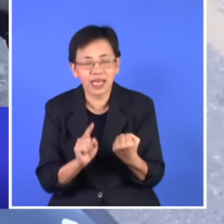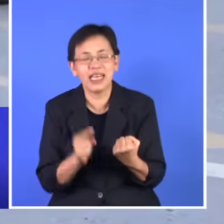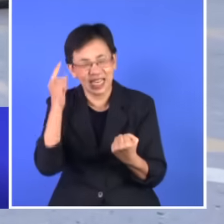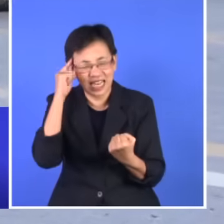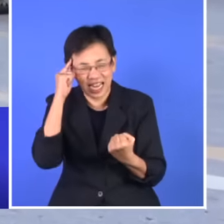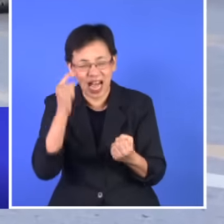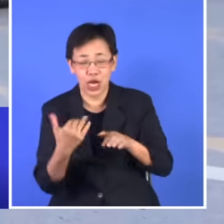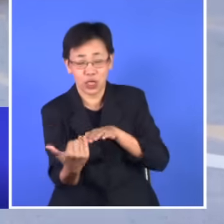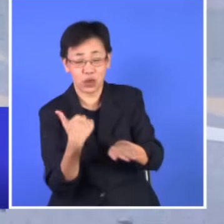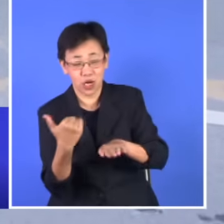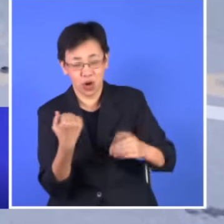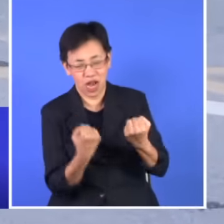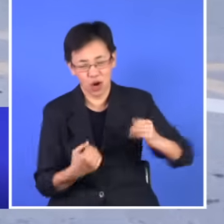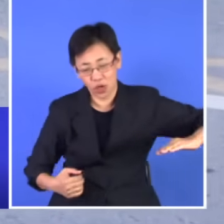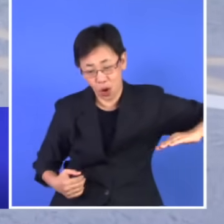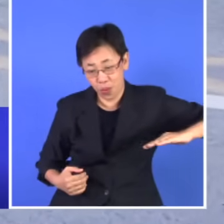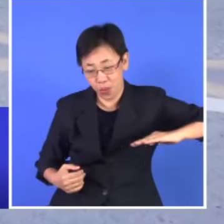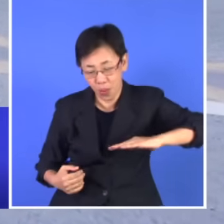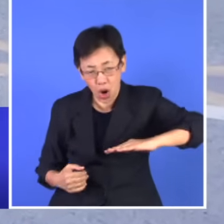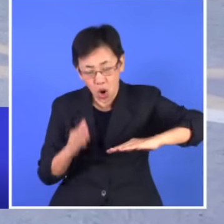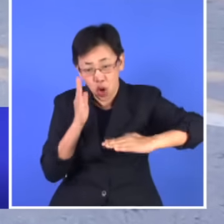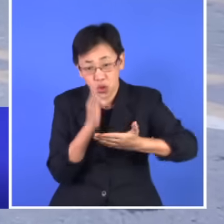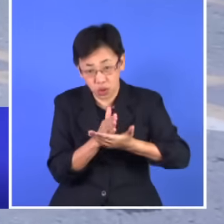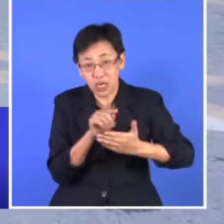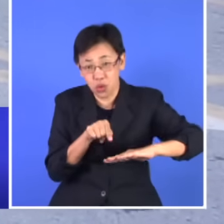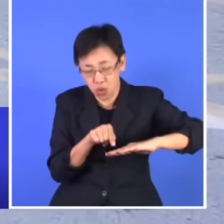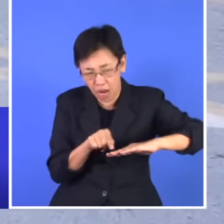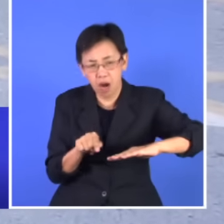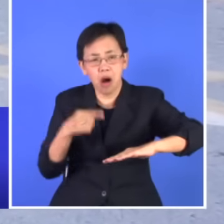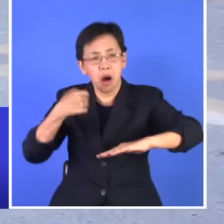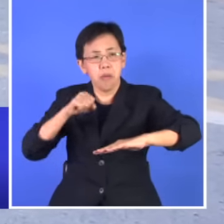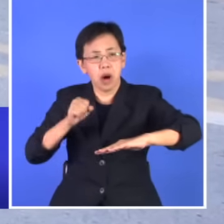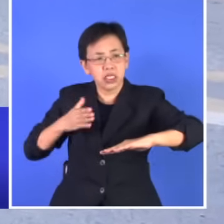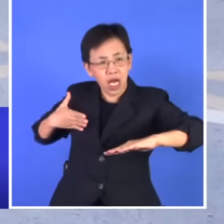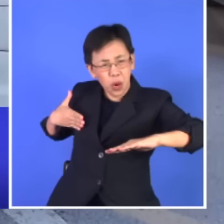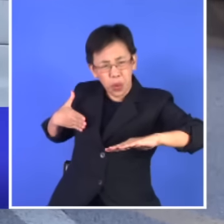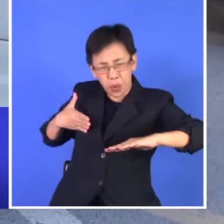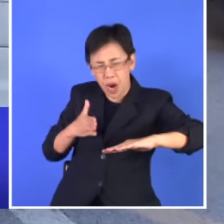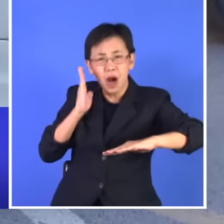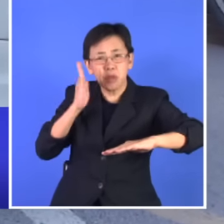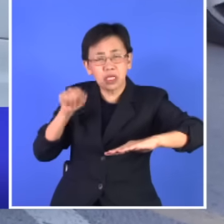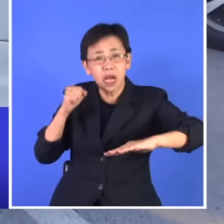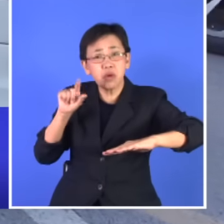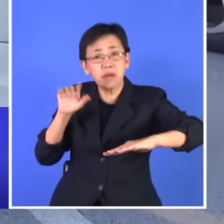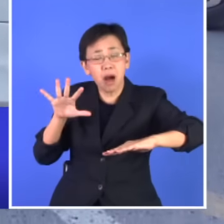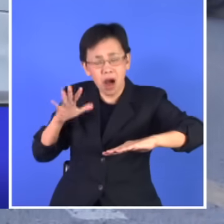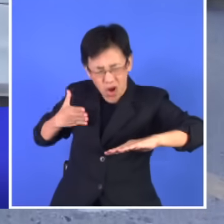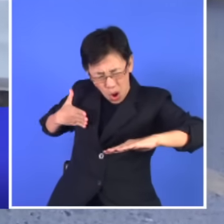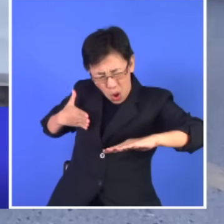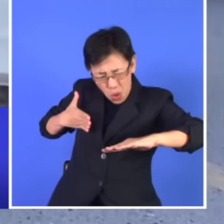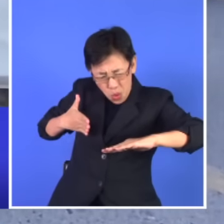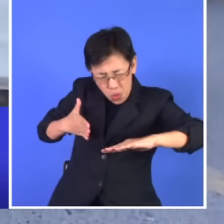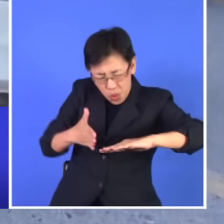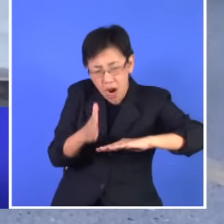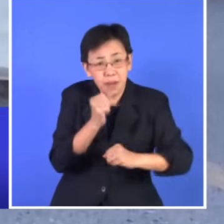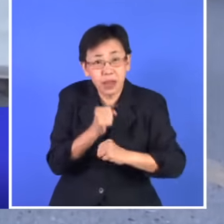หนระหว่างจะข้ามหยุดดูกลางถนนแล้วจู่ๆรถของเมธาวินรูปงามอายุ 25ปีที่ขี่มาทางตรงกำลังจะไปทำงาน